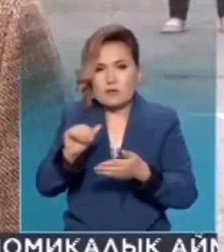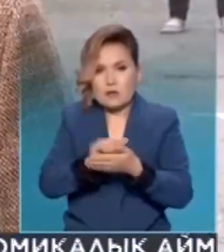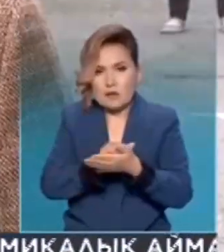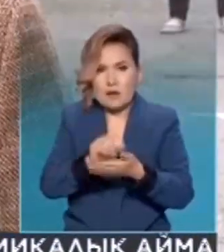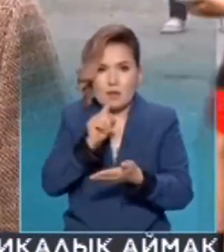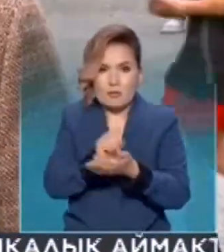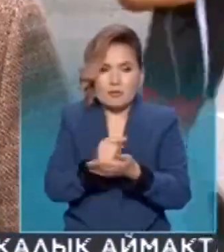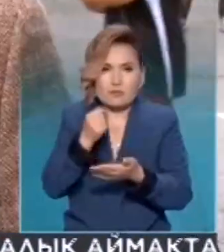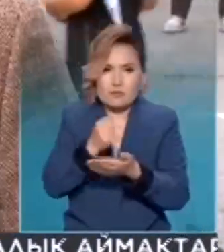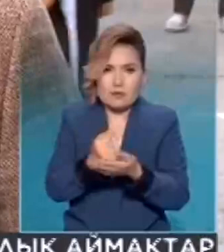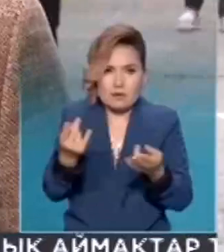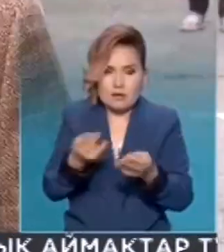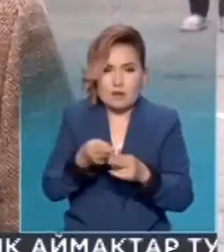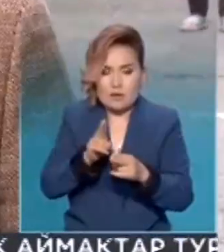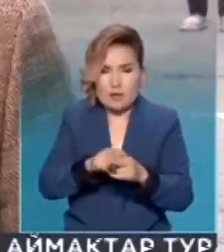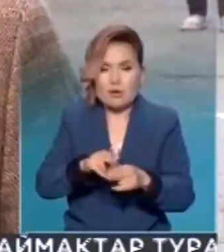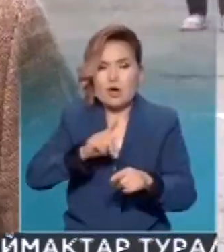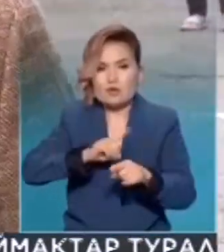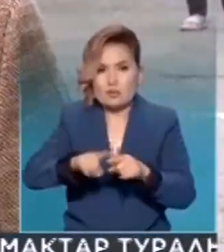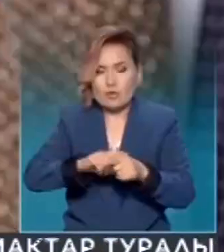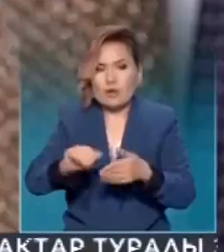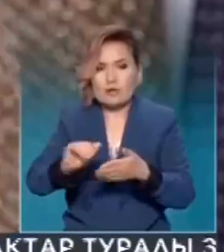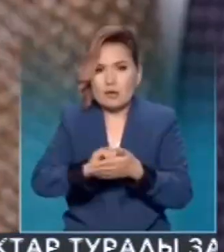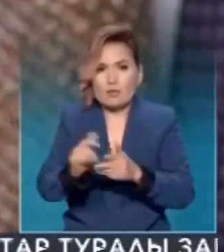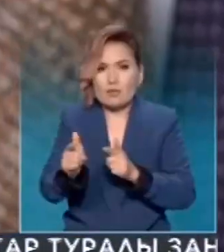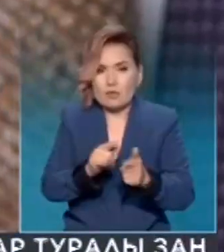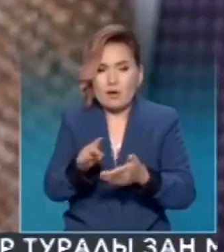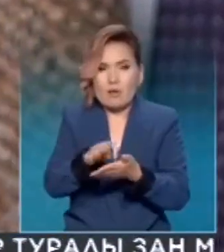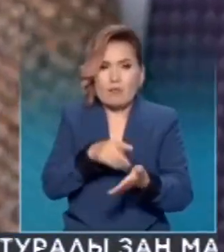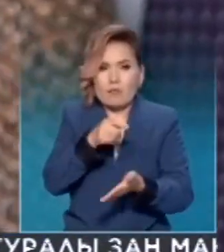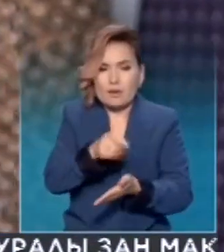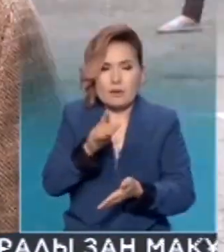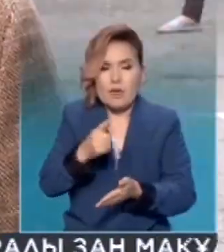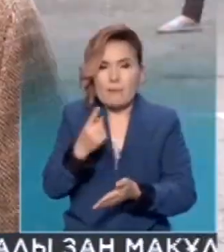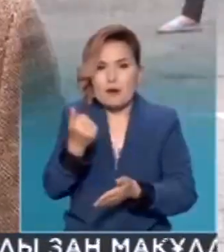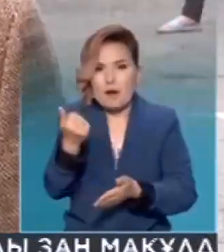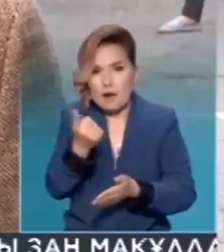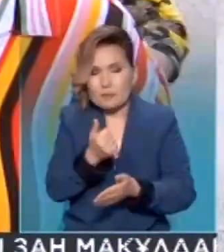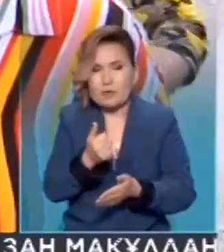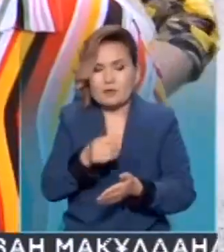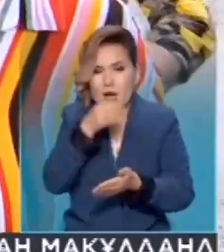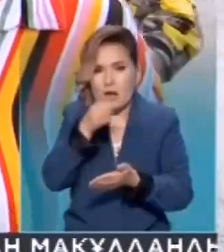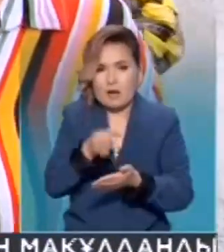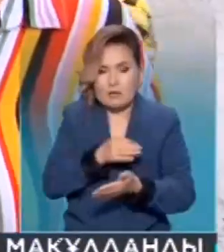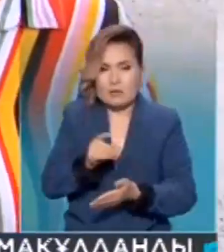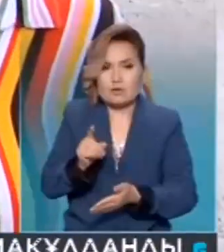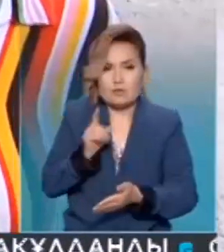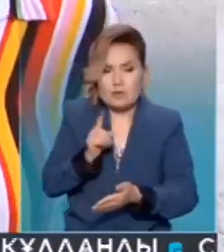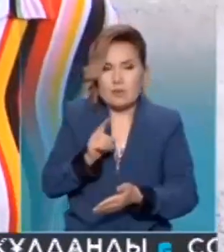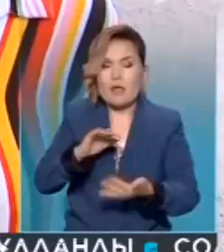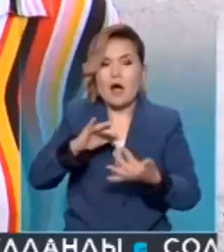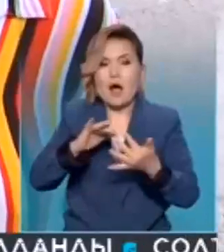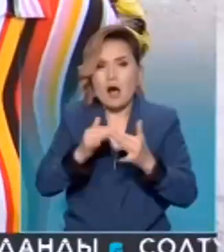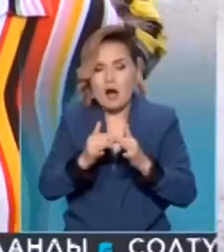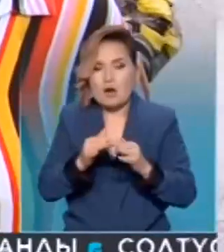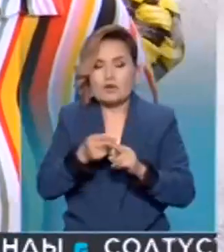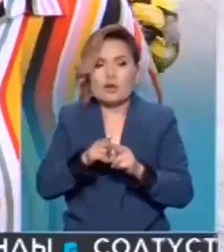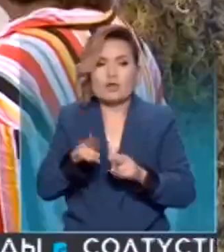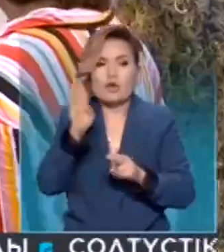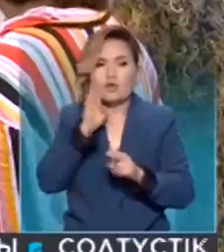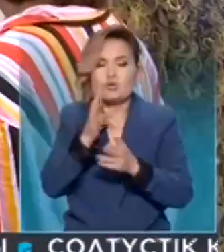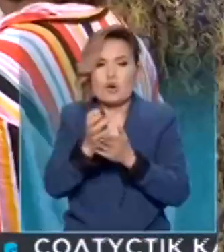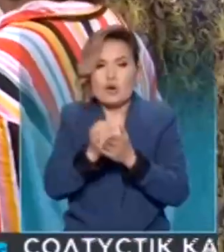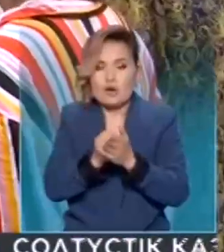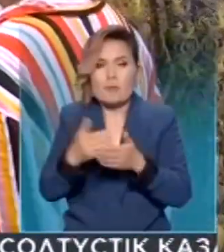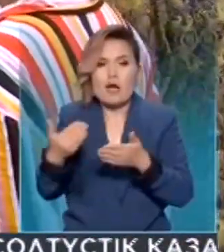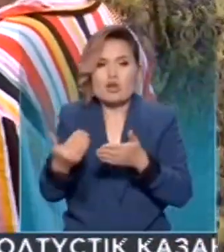болды. Қазір қолмен полный документпен подавать етіп қойдық. Бір аптаның ішінде бір шешім келеді. Яғни Бесағаштағы резервуарға Құлжа магистралінен